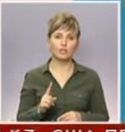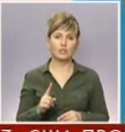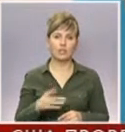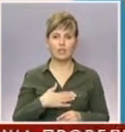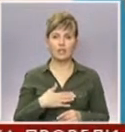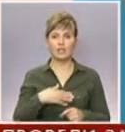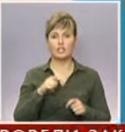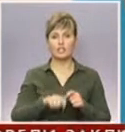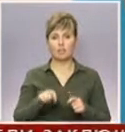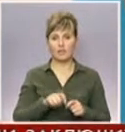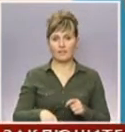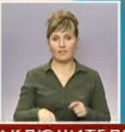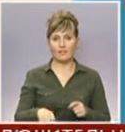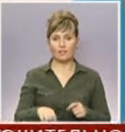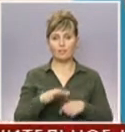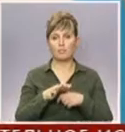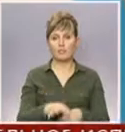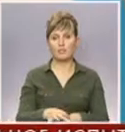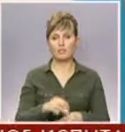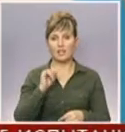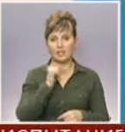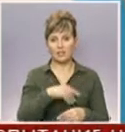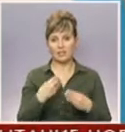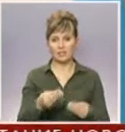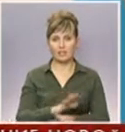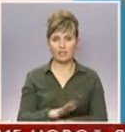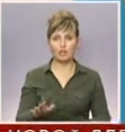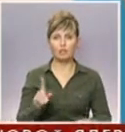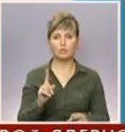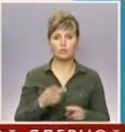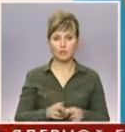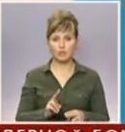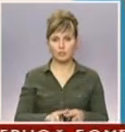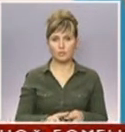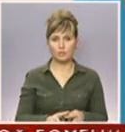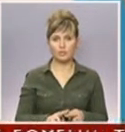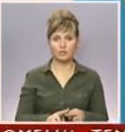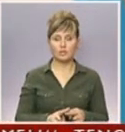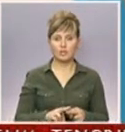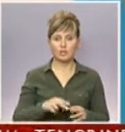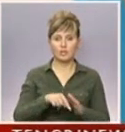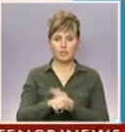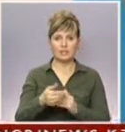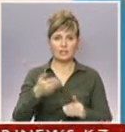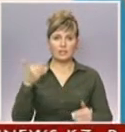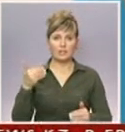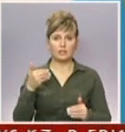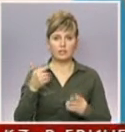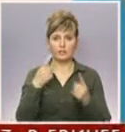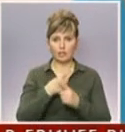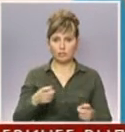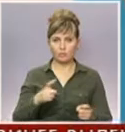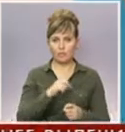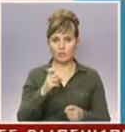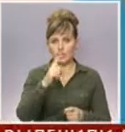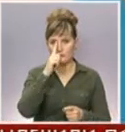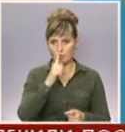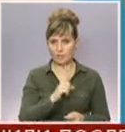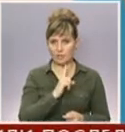наши проверки, проведенные они эффекта не давали, потому что субъект заранее информировался за один